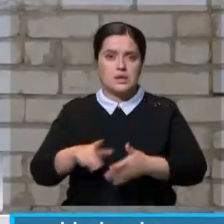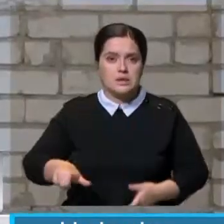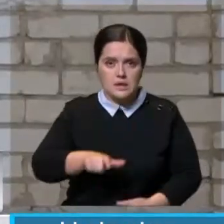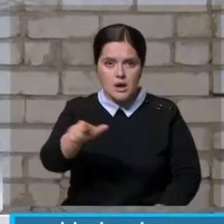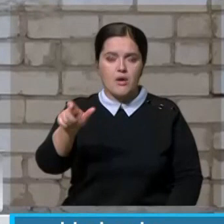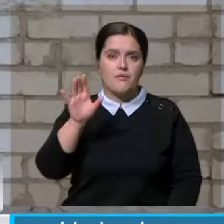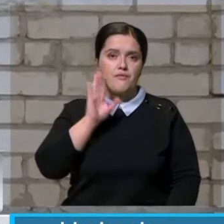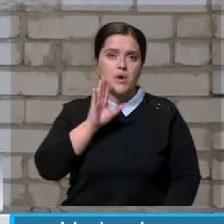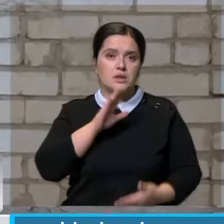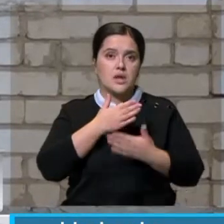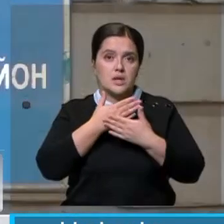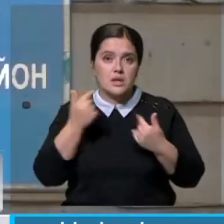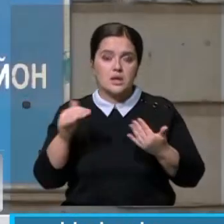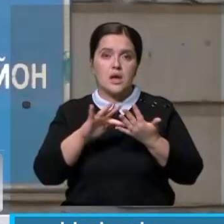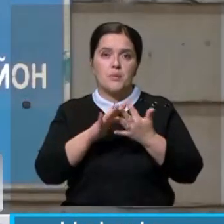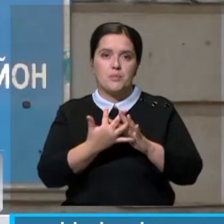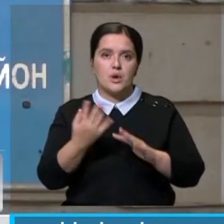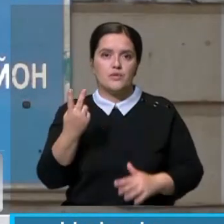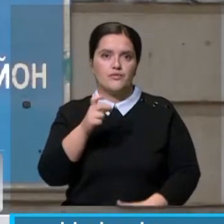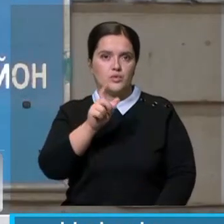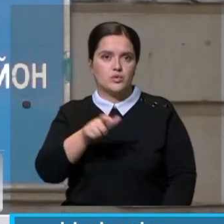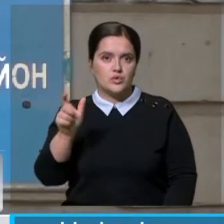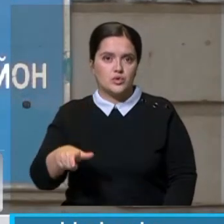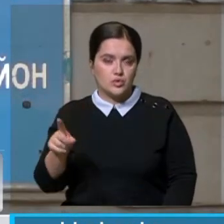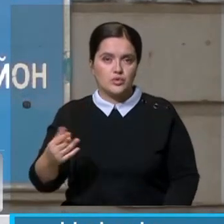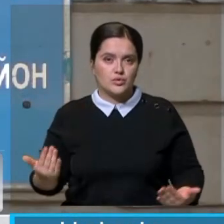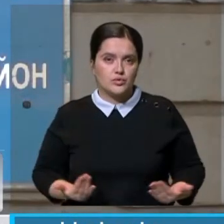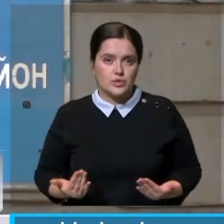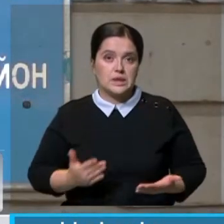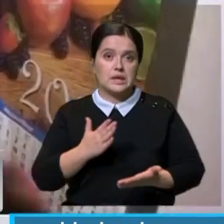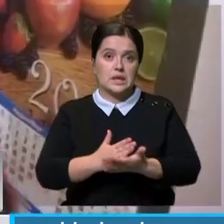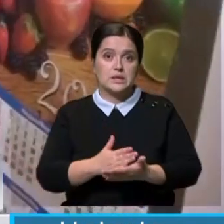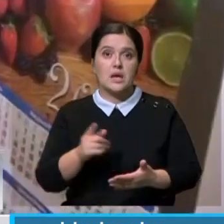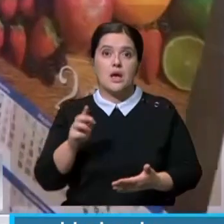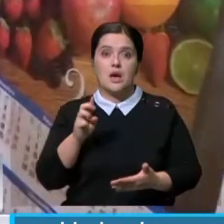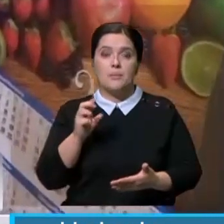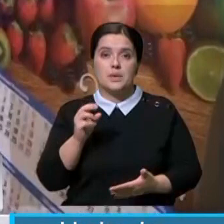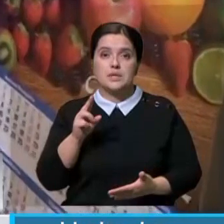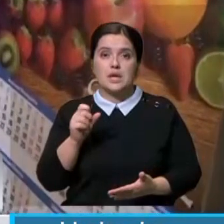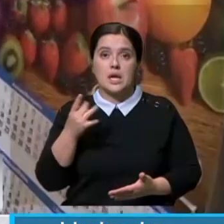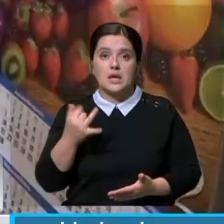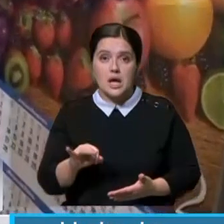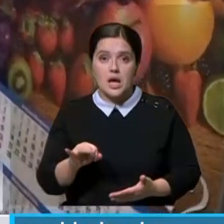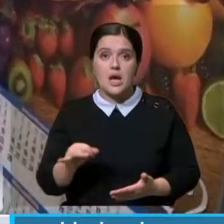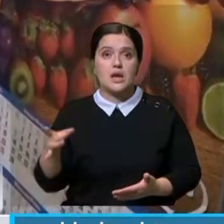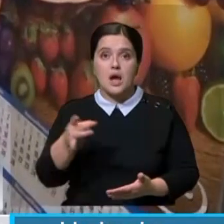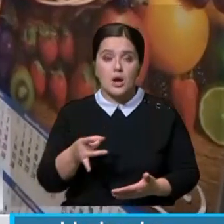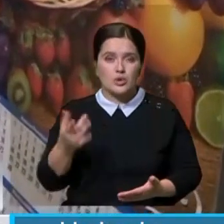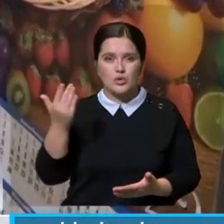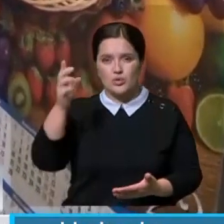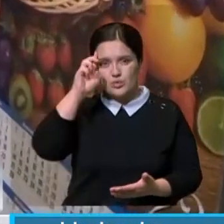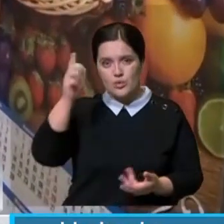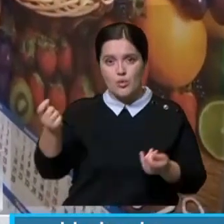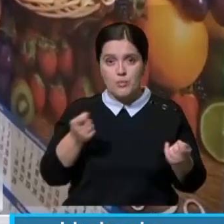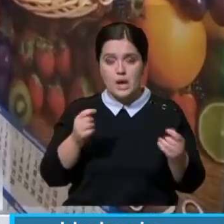проблемы с дорогами и водоснабжением. Тем временем в поселке живут около 200 человек. Тем временем власти Бескарагайского района сообщили, что